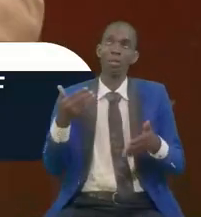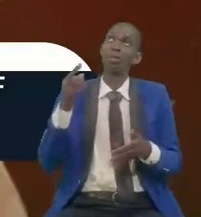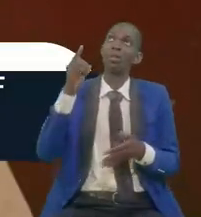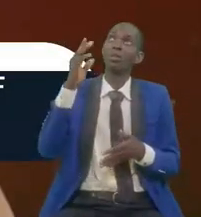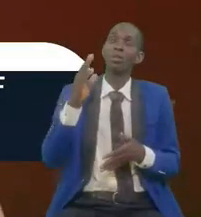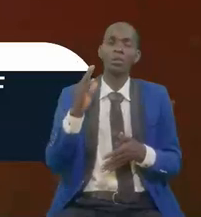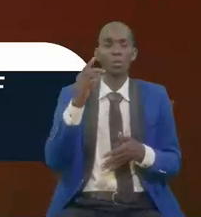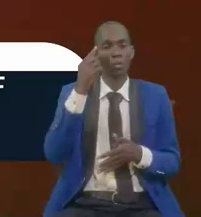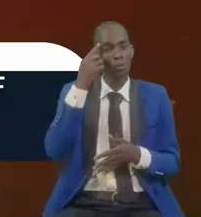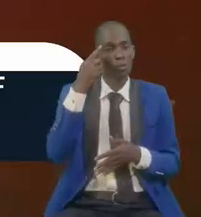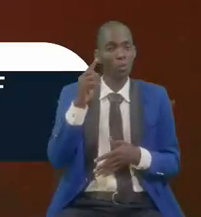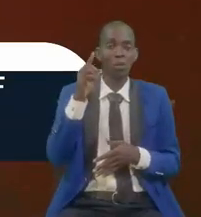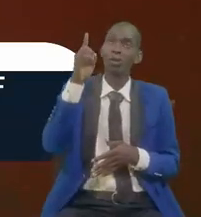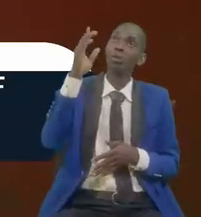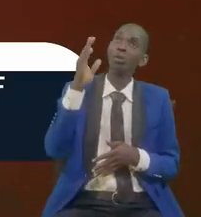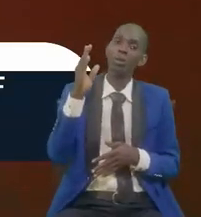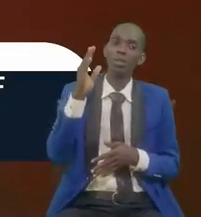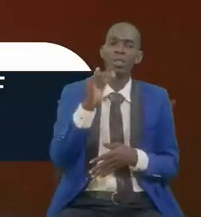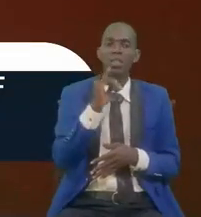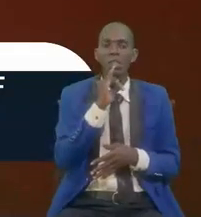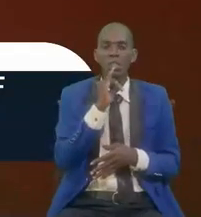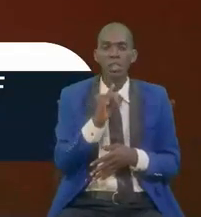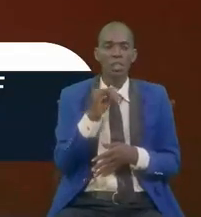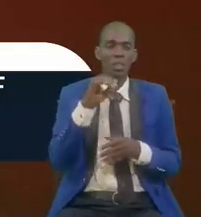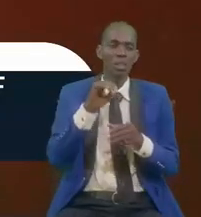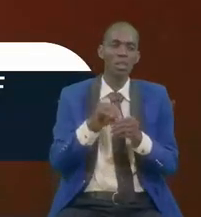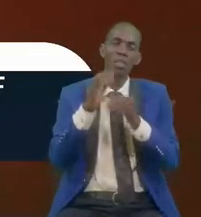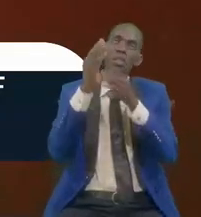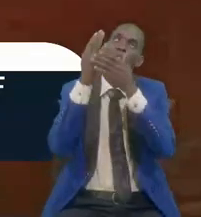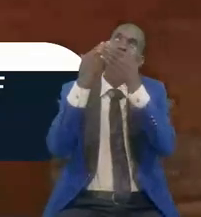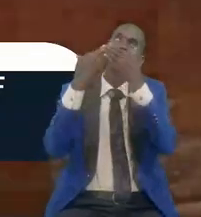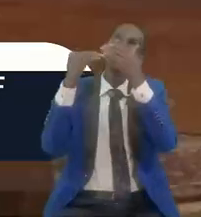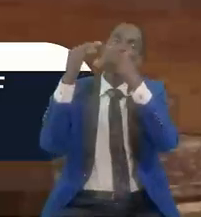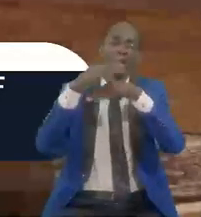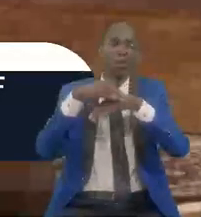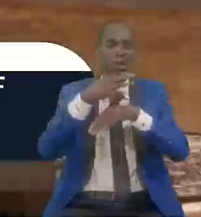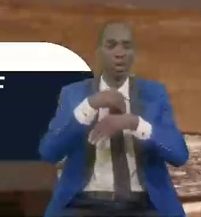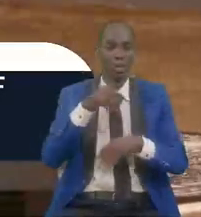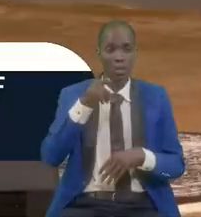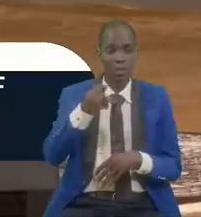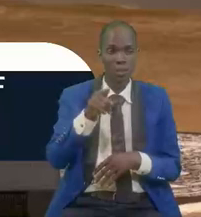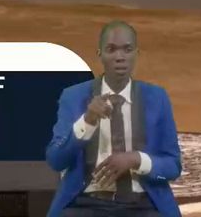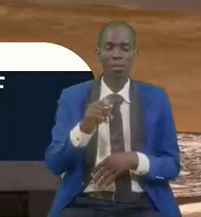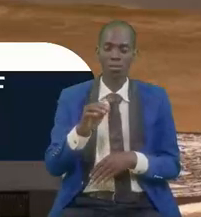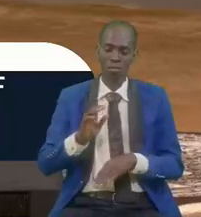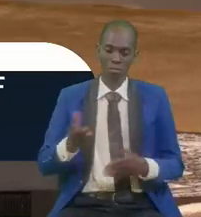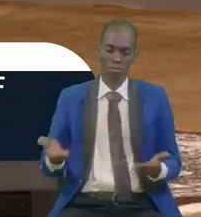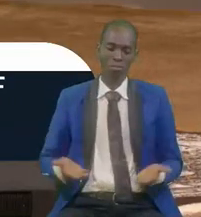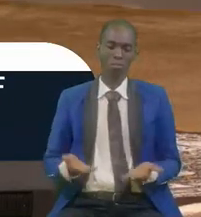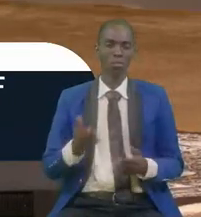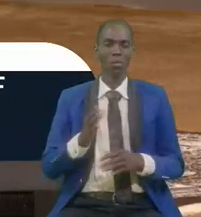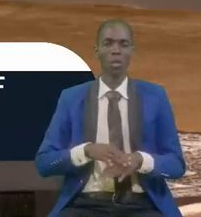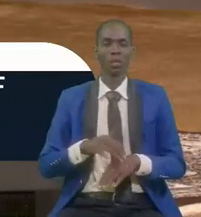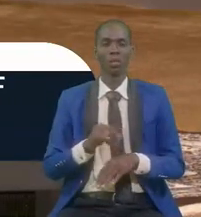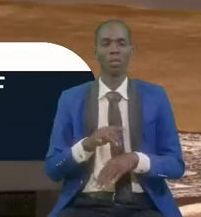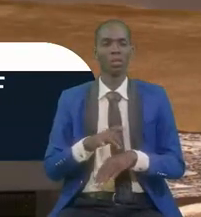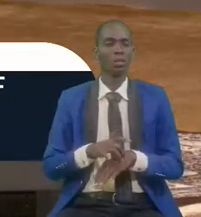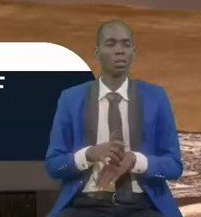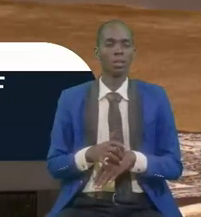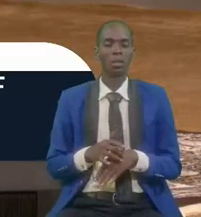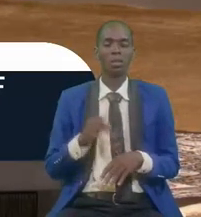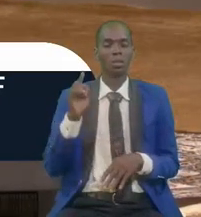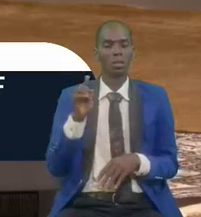Ecclésiaste 5, verset 1. Ne te presse pas d'ouvrir la bouche et que ton cœur ne se hâte pas d'exprimer une